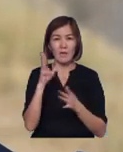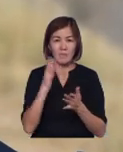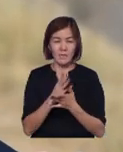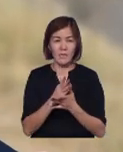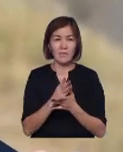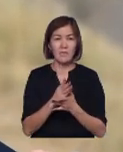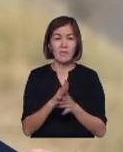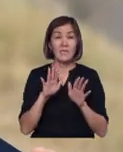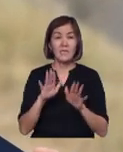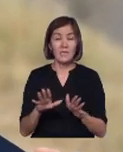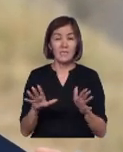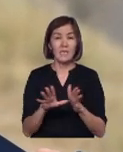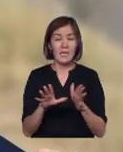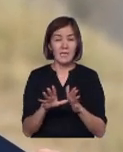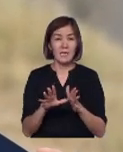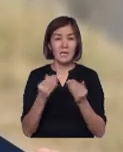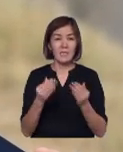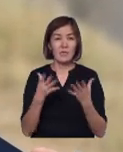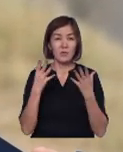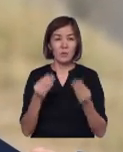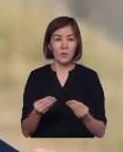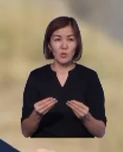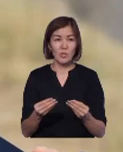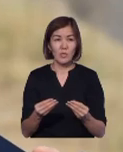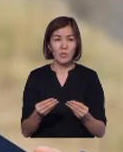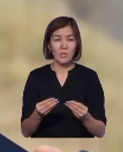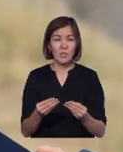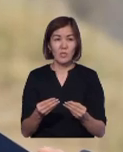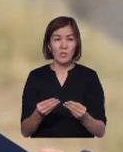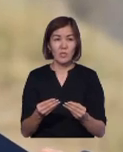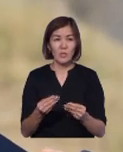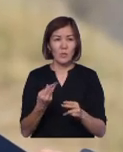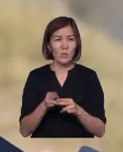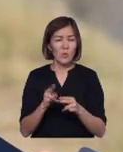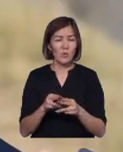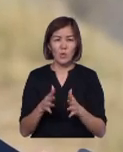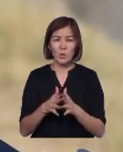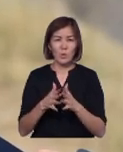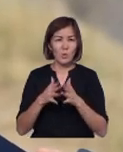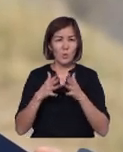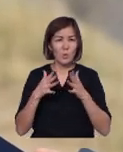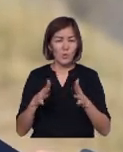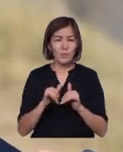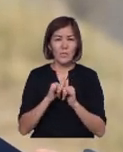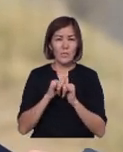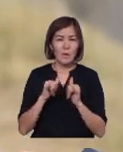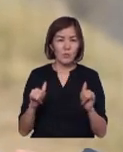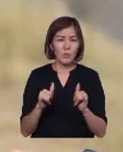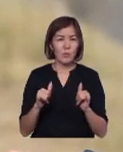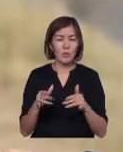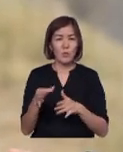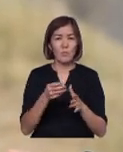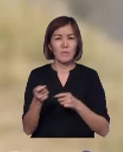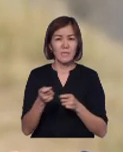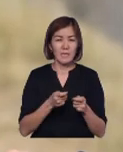де электр желісі бізде қазіргі уақытта өзінің шегінде жұмыс жасап тұр. Оны дамыту үшін облыс